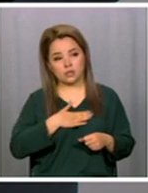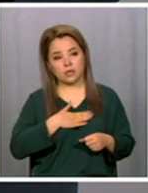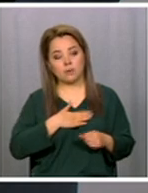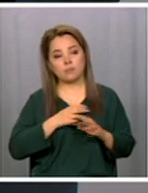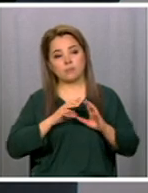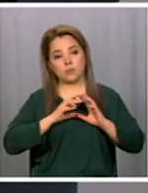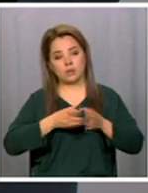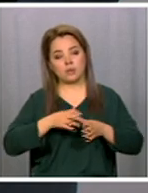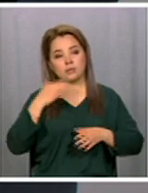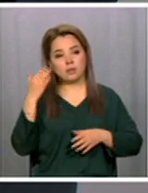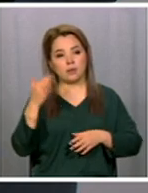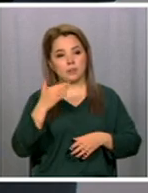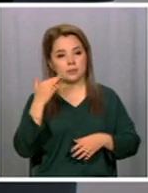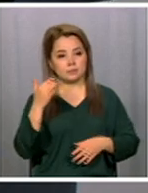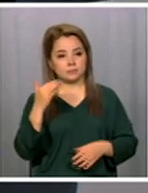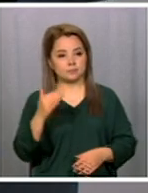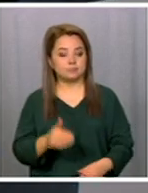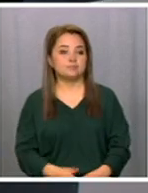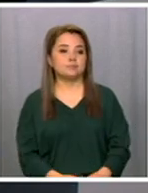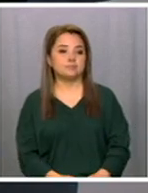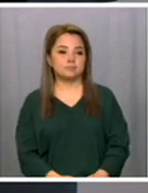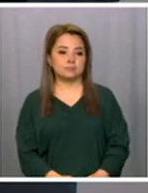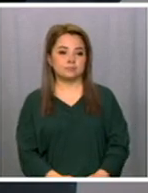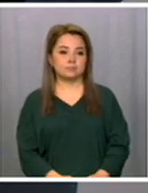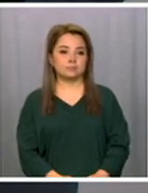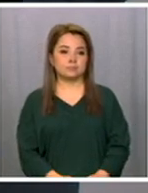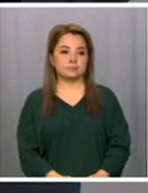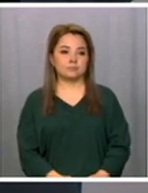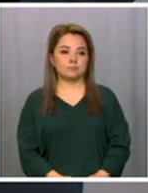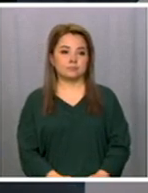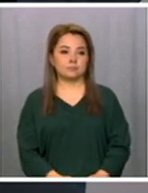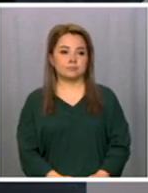мирное небо. Вы молодцы.